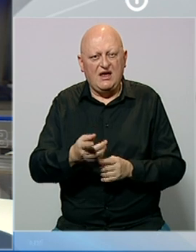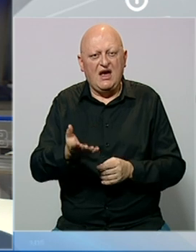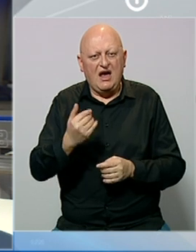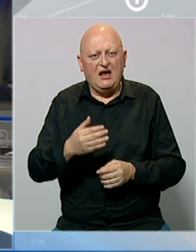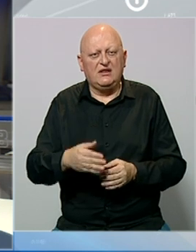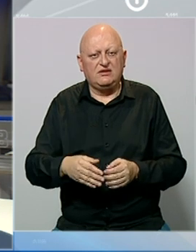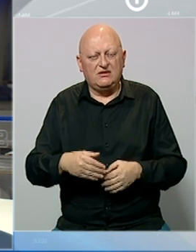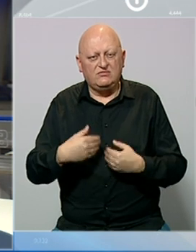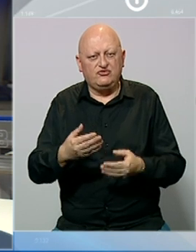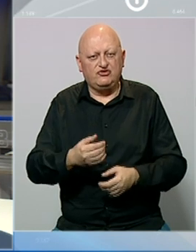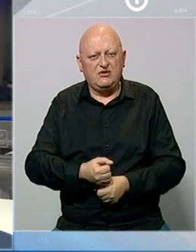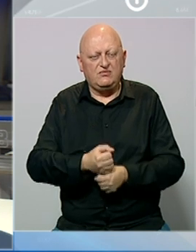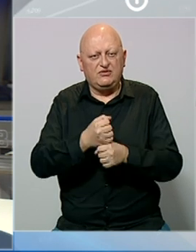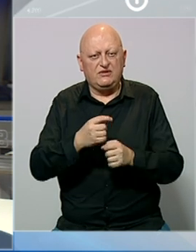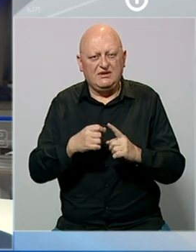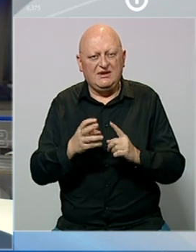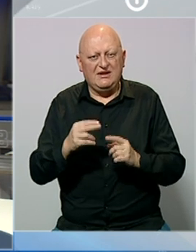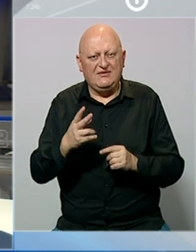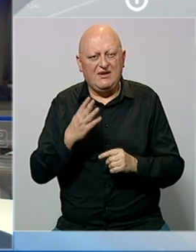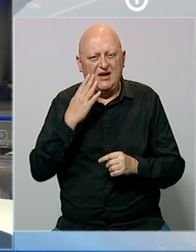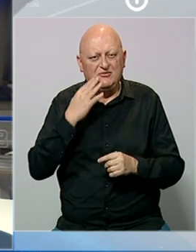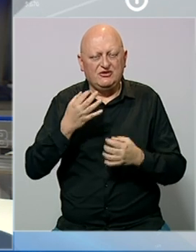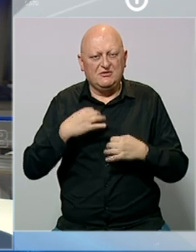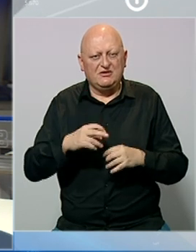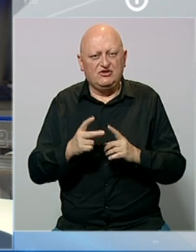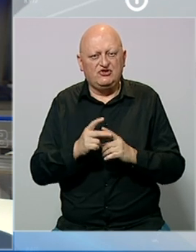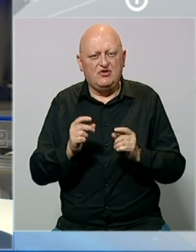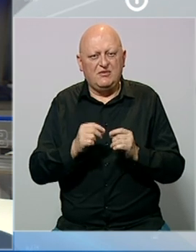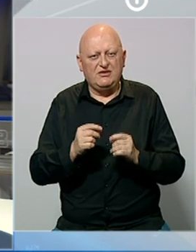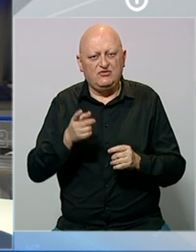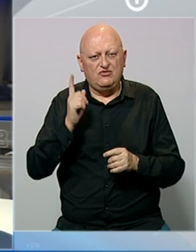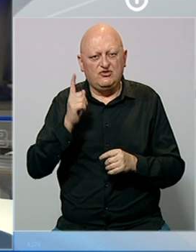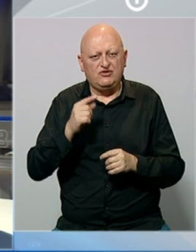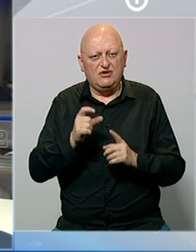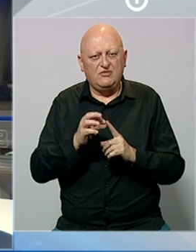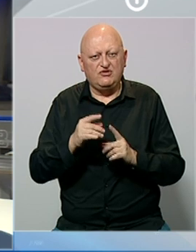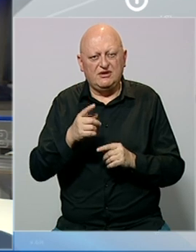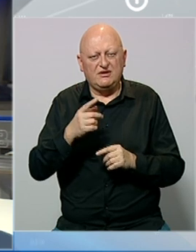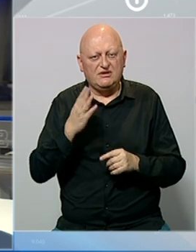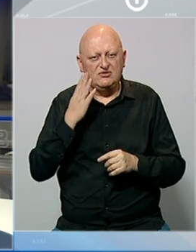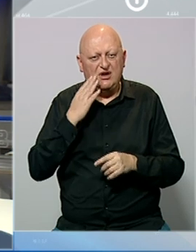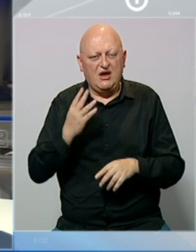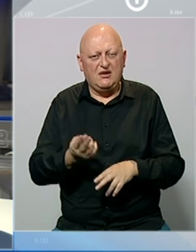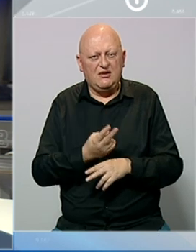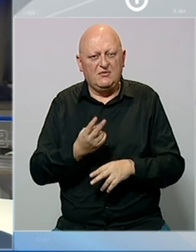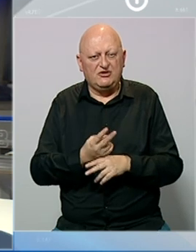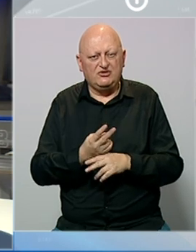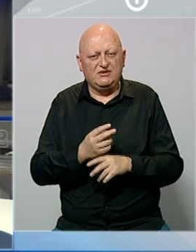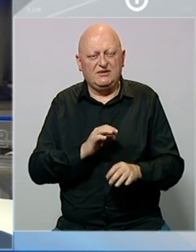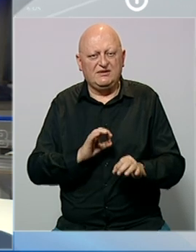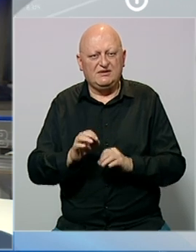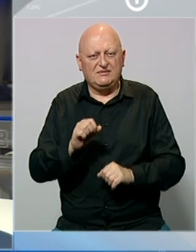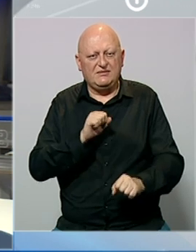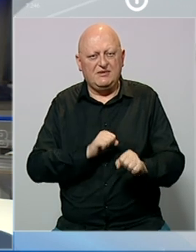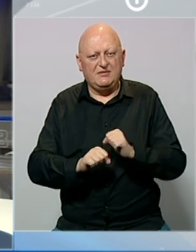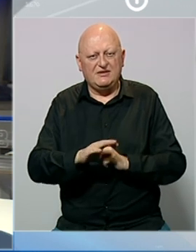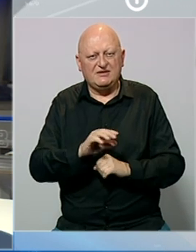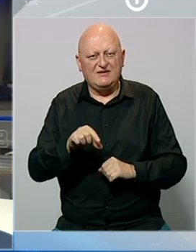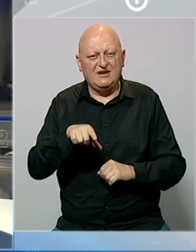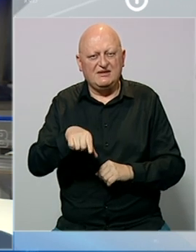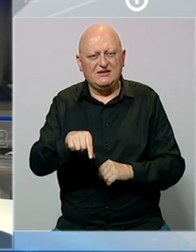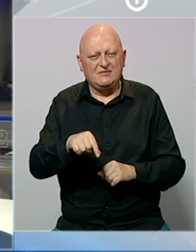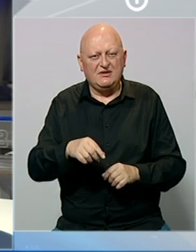rata, ali da pruža potporu Kijevu. Američki predsjednik Joe Biden upozorio je Putina da su Sjedinjene Države spremne